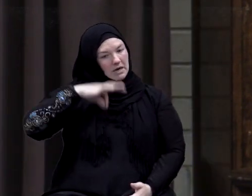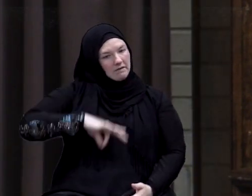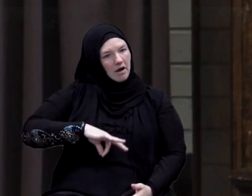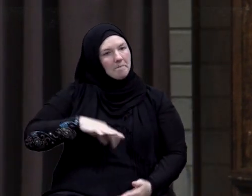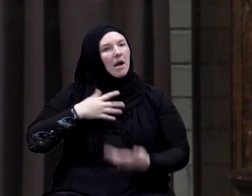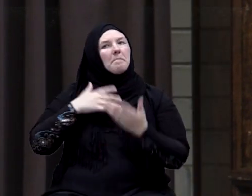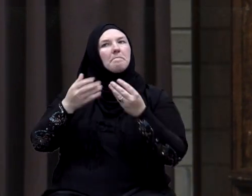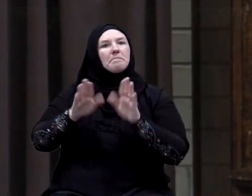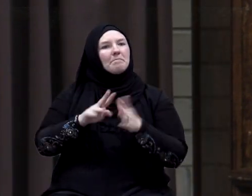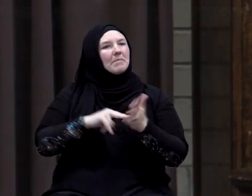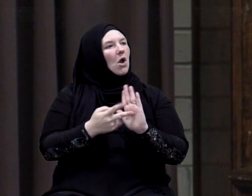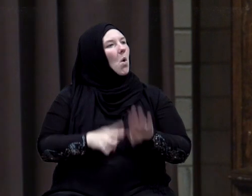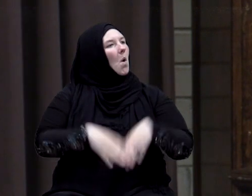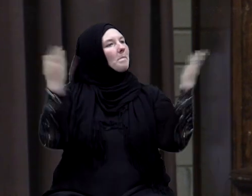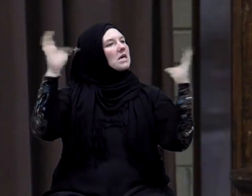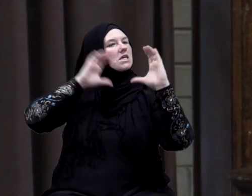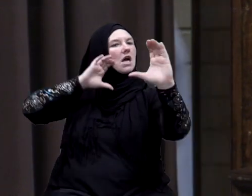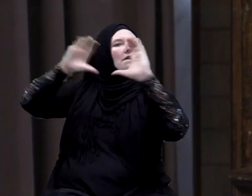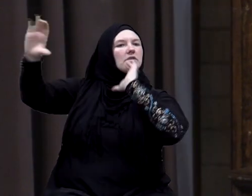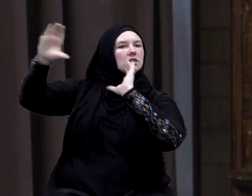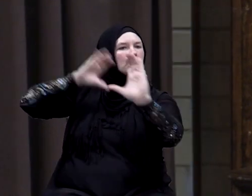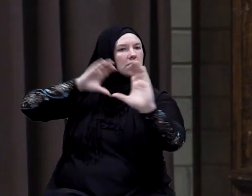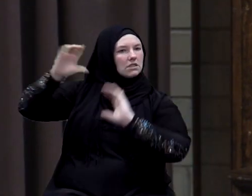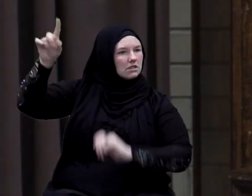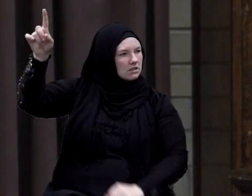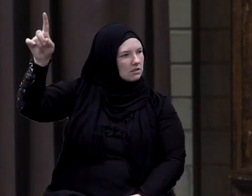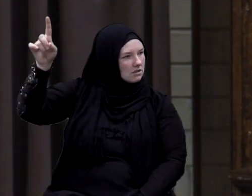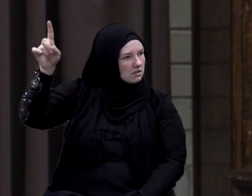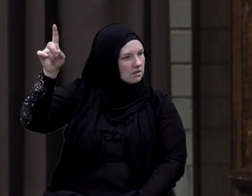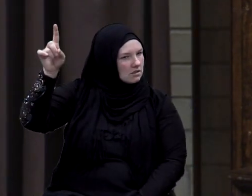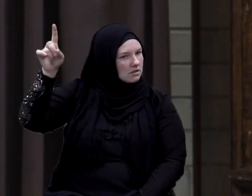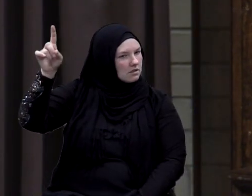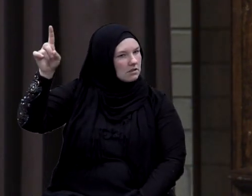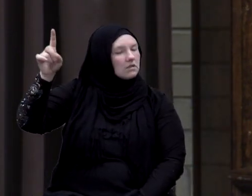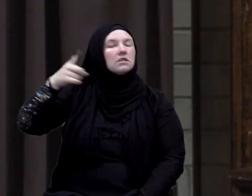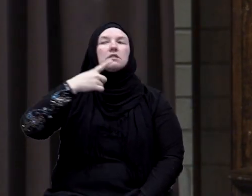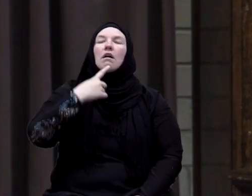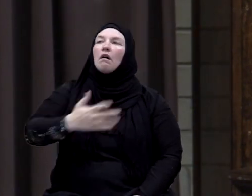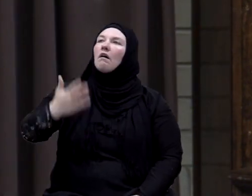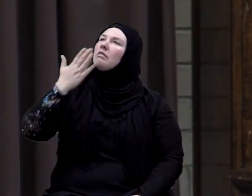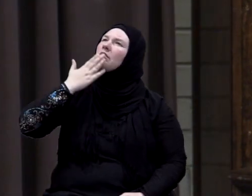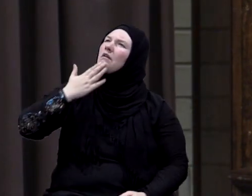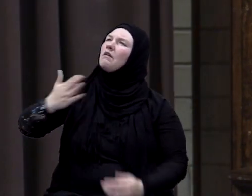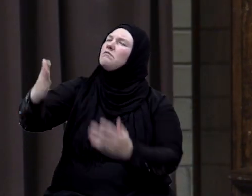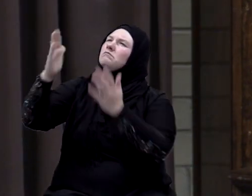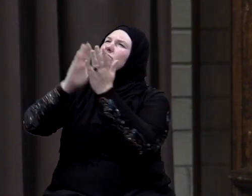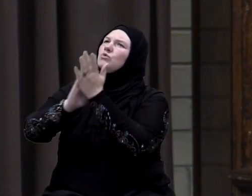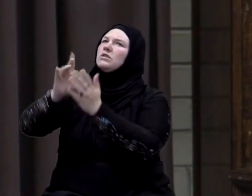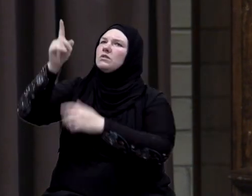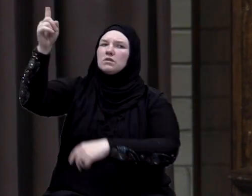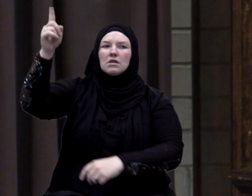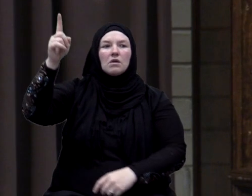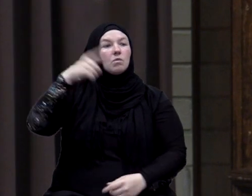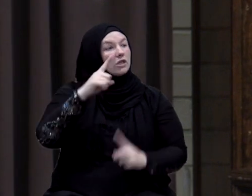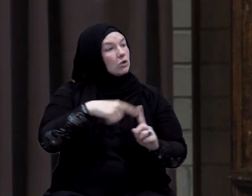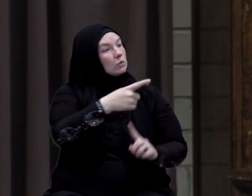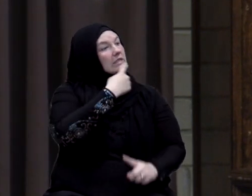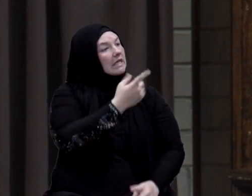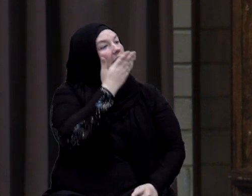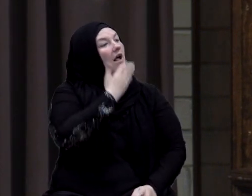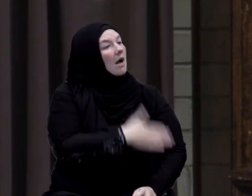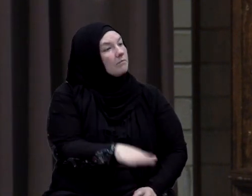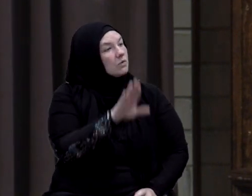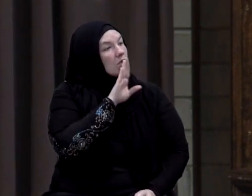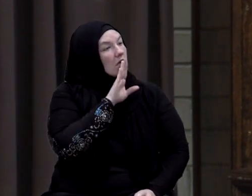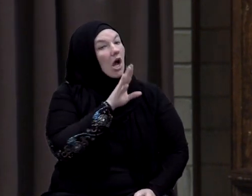الْعَبْدُ أَلْحَمْدُ لِلَّهِ قَالَ اللَّهُ حَمَدَنِي عَبْدِي. When you say Alhamdulillah,